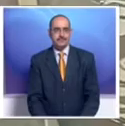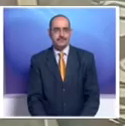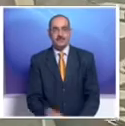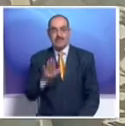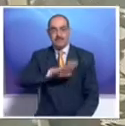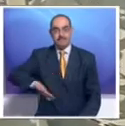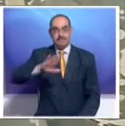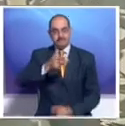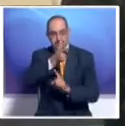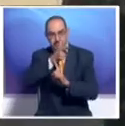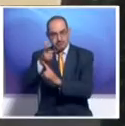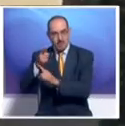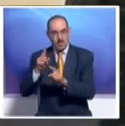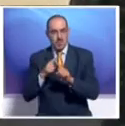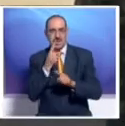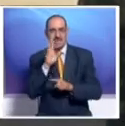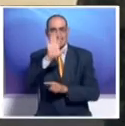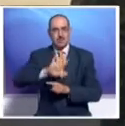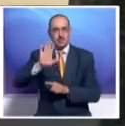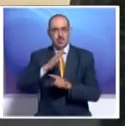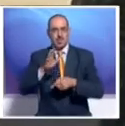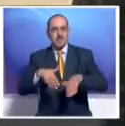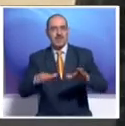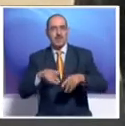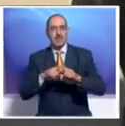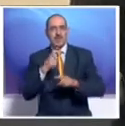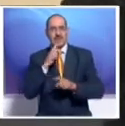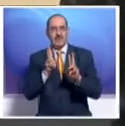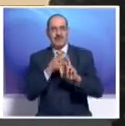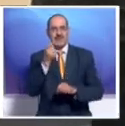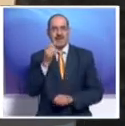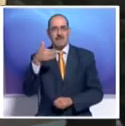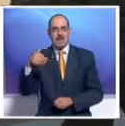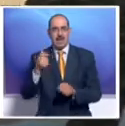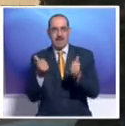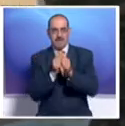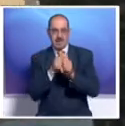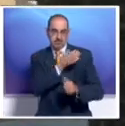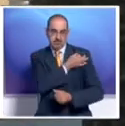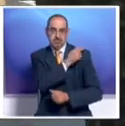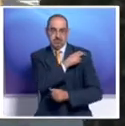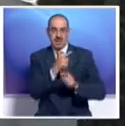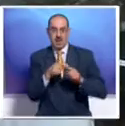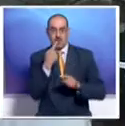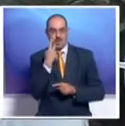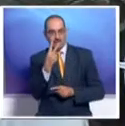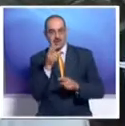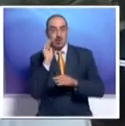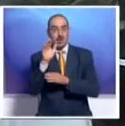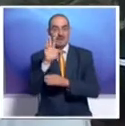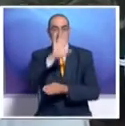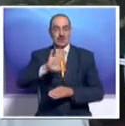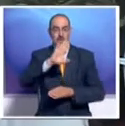فبميدان الرمي والمناورات للقطاع العملياتي شمال شرق إنامناس، ورفقة اللواء حسن عليمية قائد